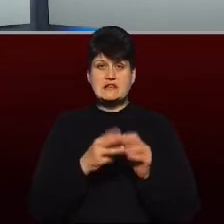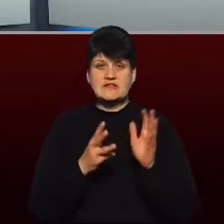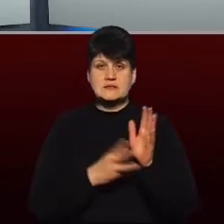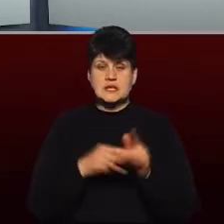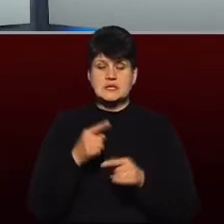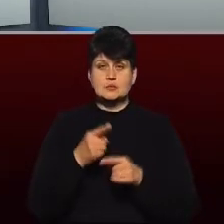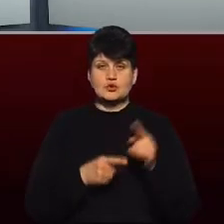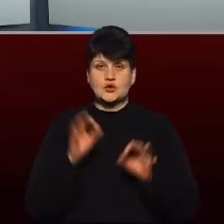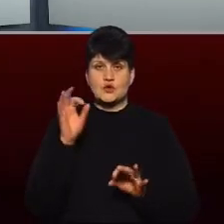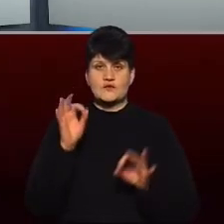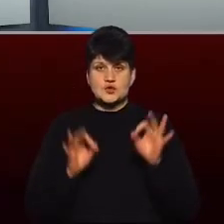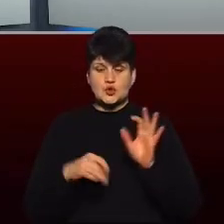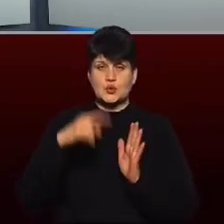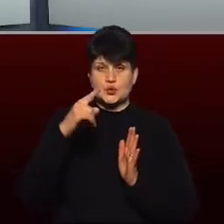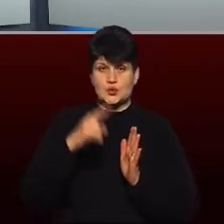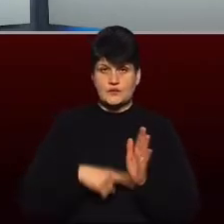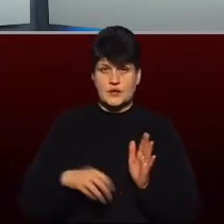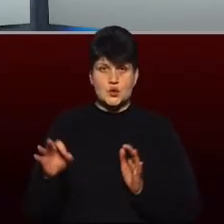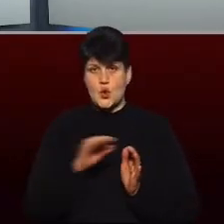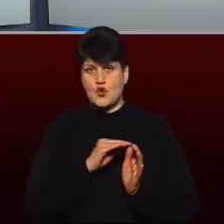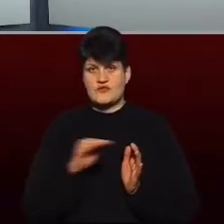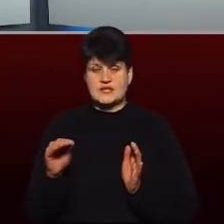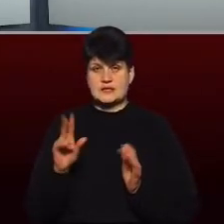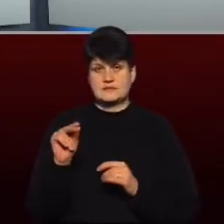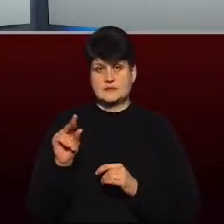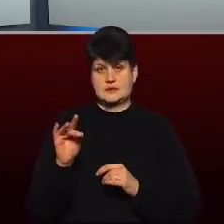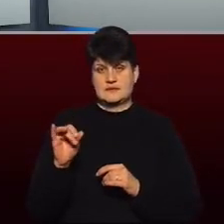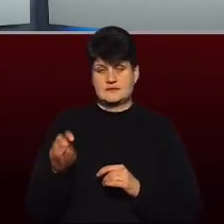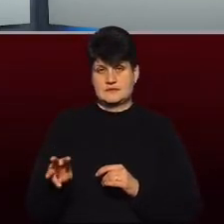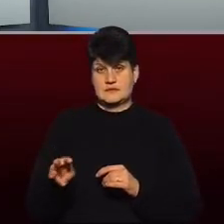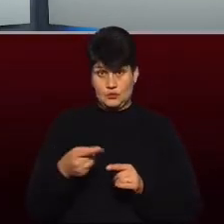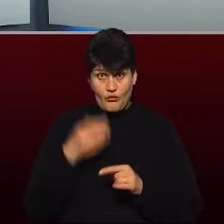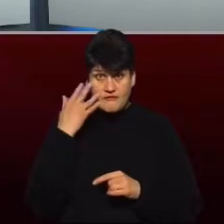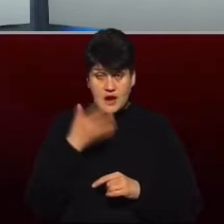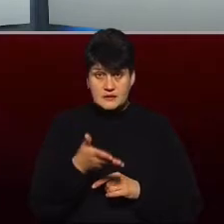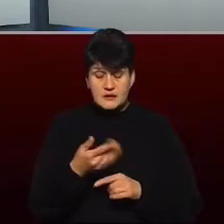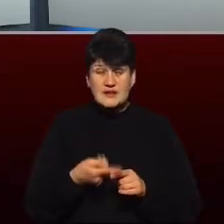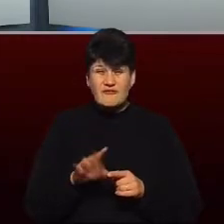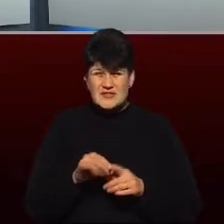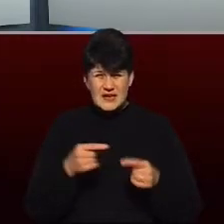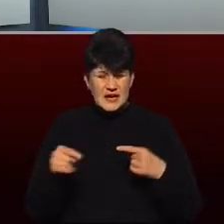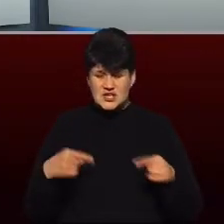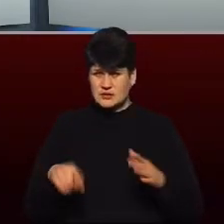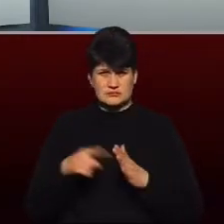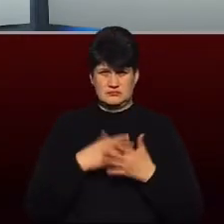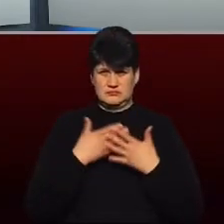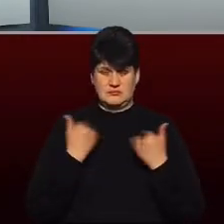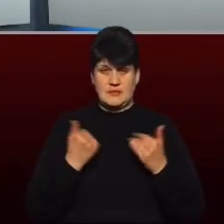18,5% довіряють офіційній статистиці. Дуже уявляєте? Мало. Це все решта мало. Не довіряють.